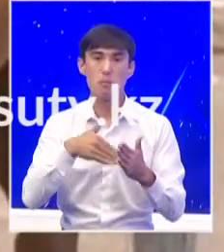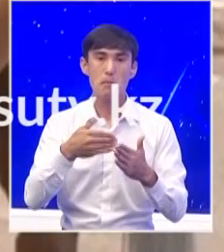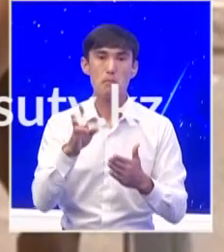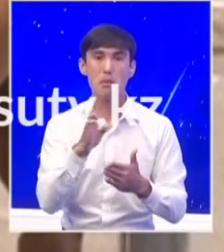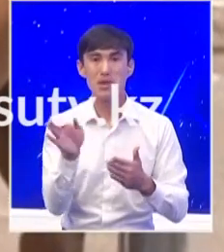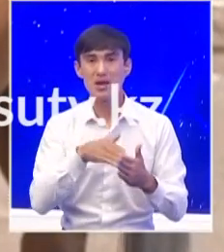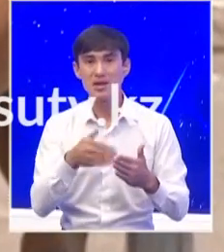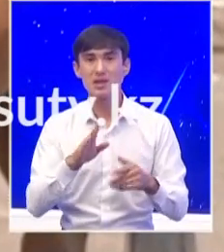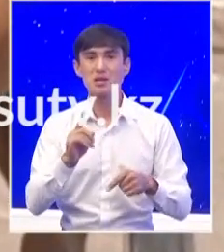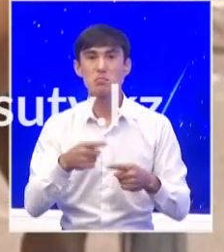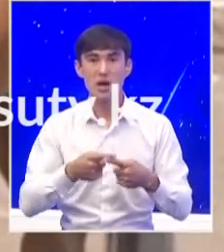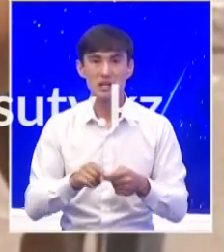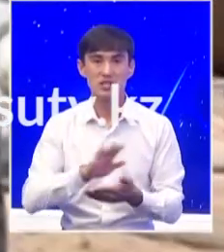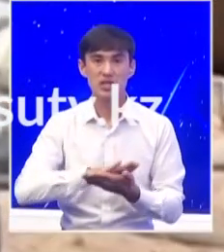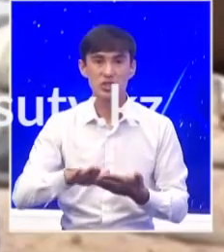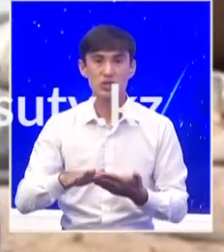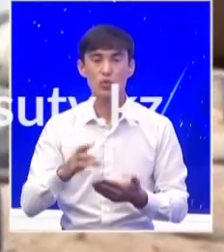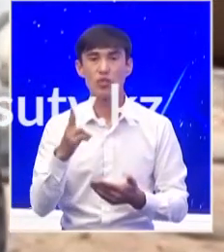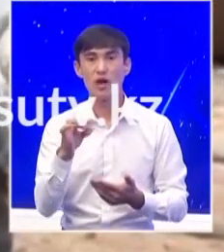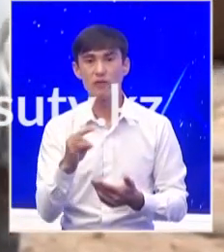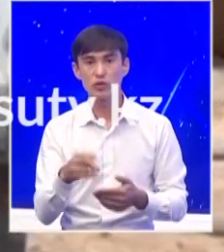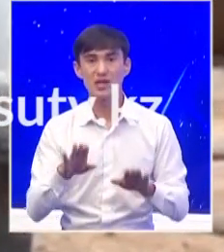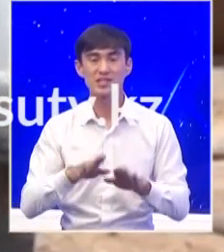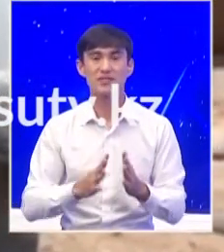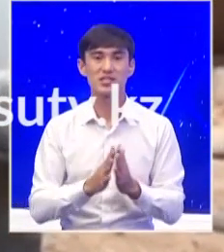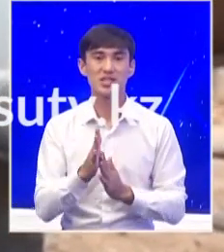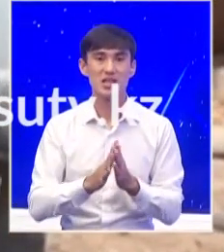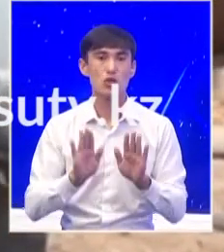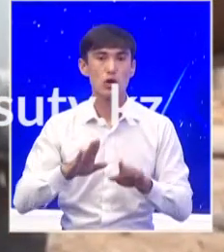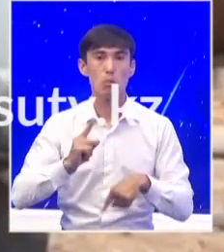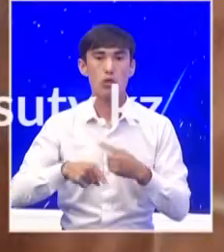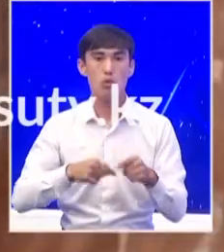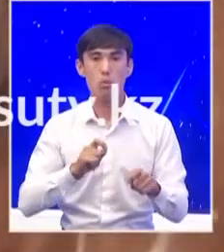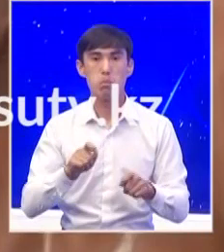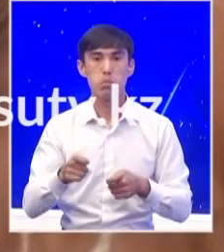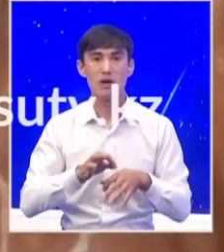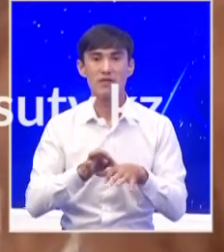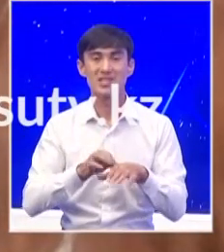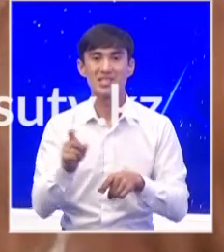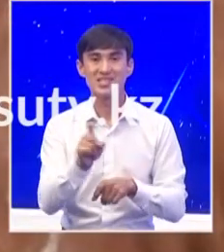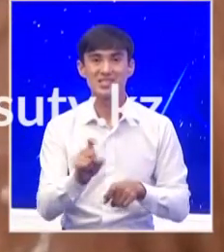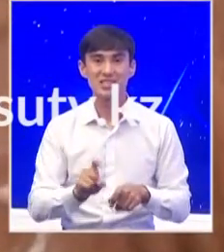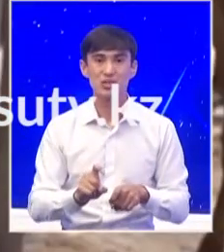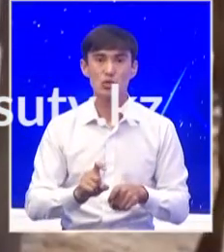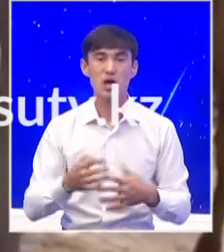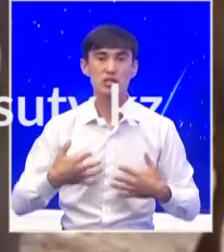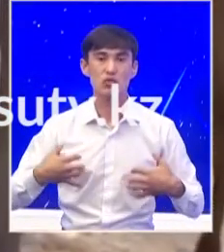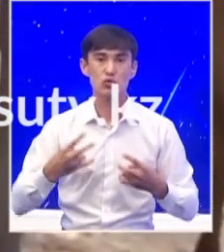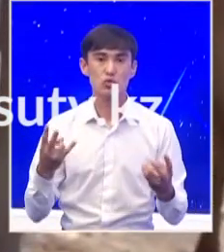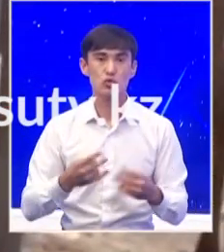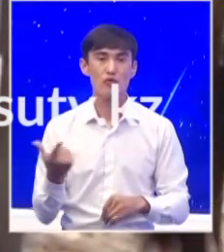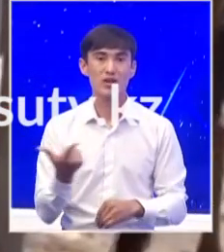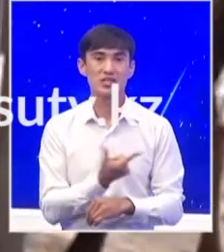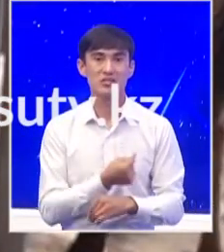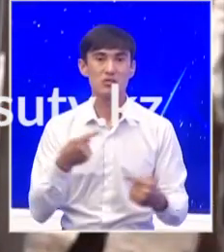провести механическую очистку от навоза и остатков сена, и только потом проводить дезинсекцию. А животных нужно